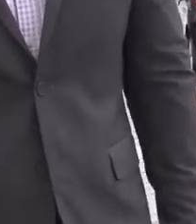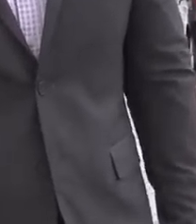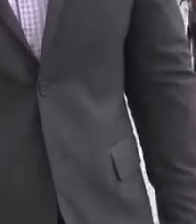Google